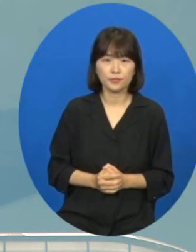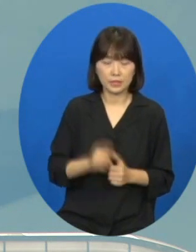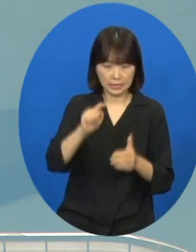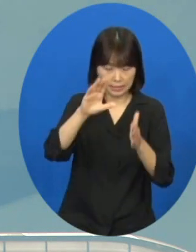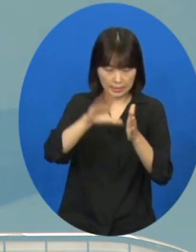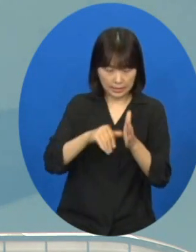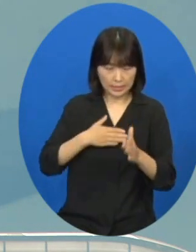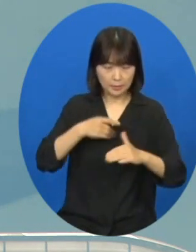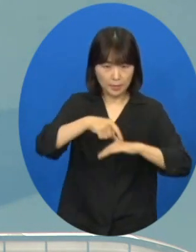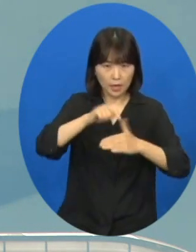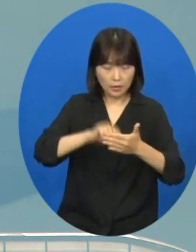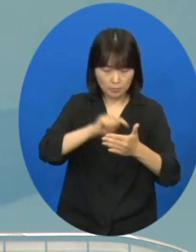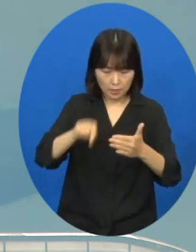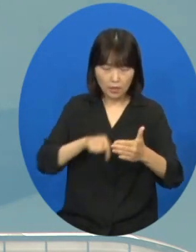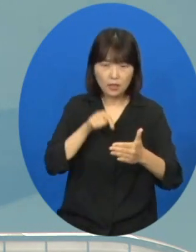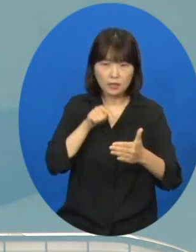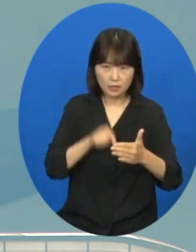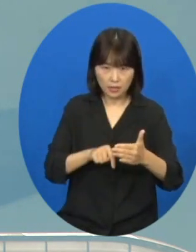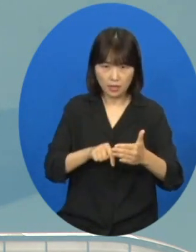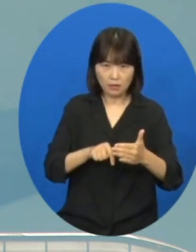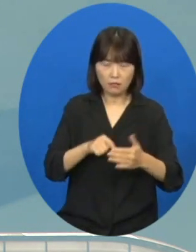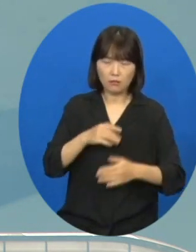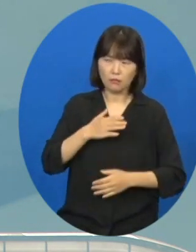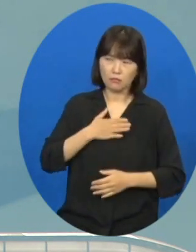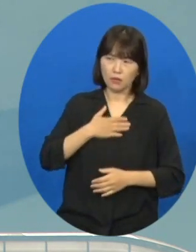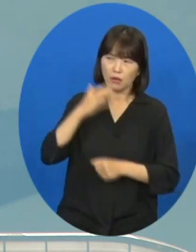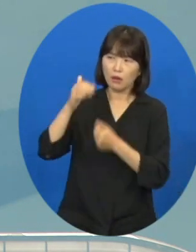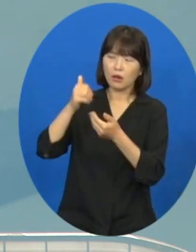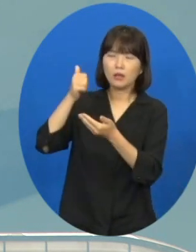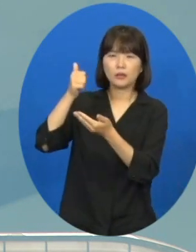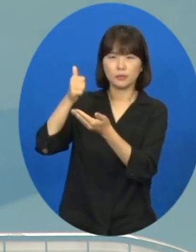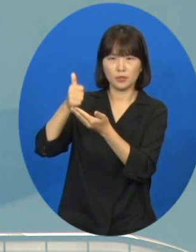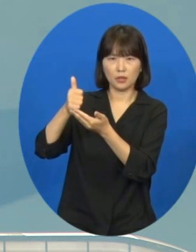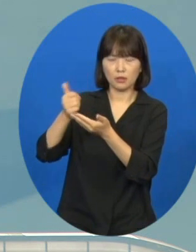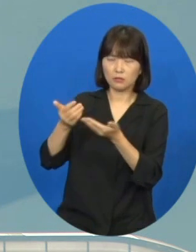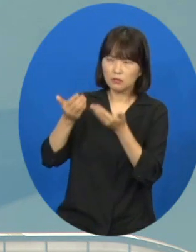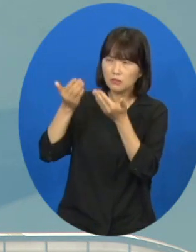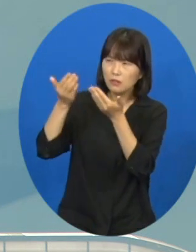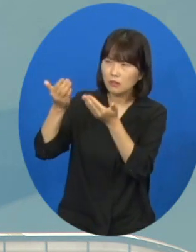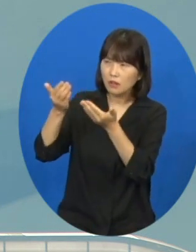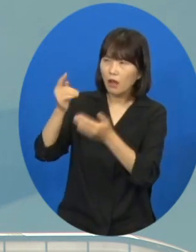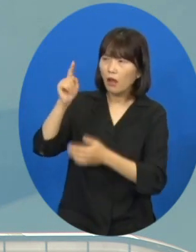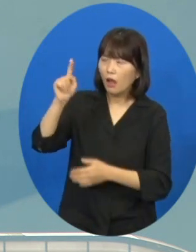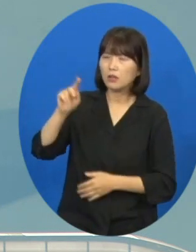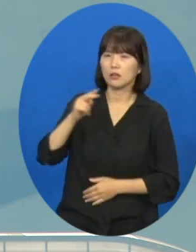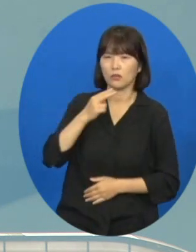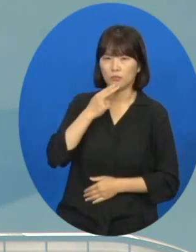그때 제 마음속에 내가 하나님께 드린 게 없구나.